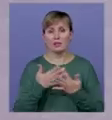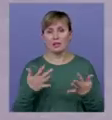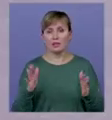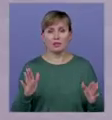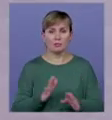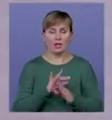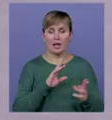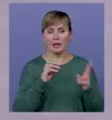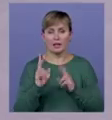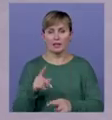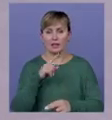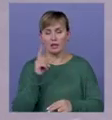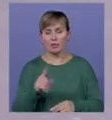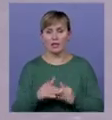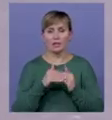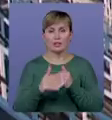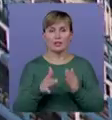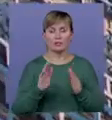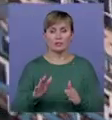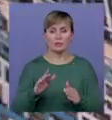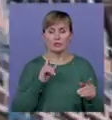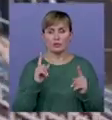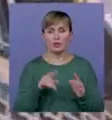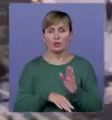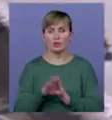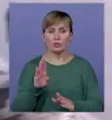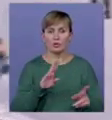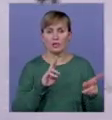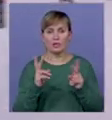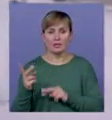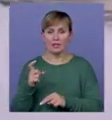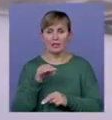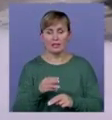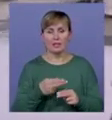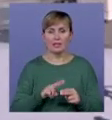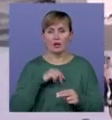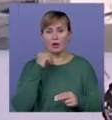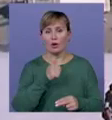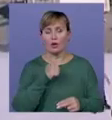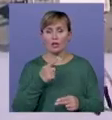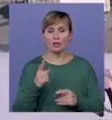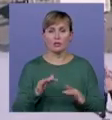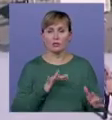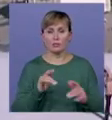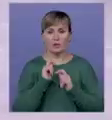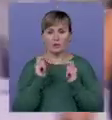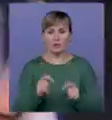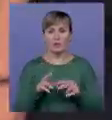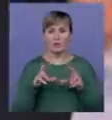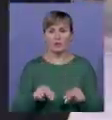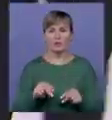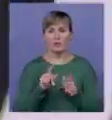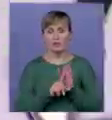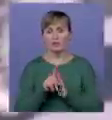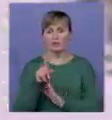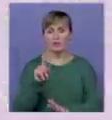и хореографические номера. Со сцены будут звучать лучшие танцевальные хиты этого года. Одним из сюрпризов мероприятия обещает стать